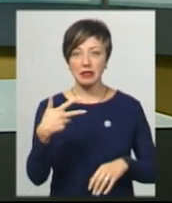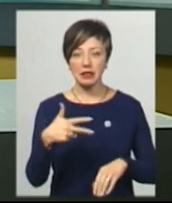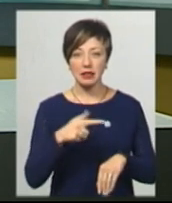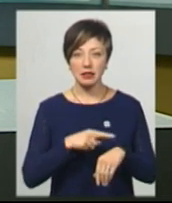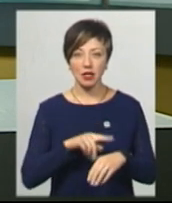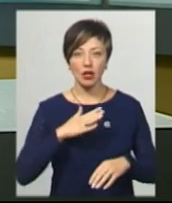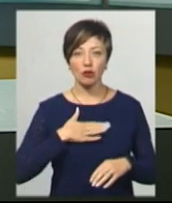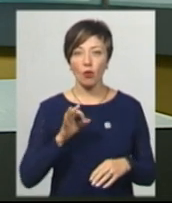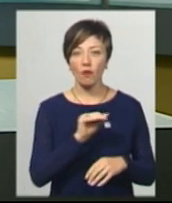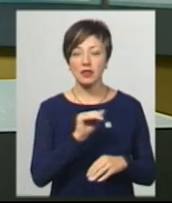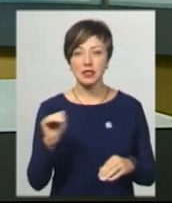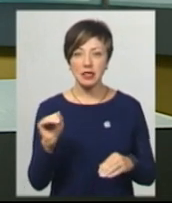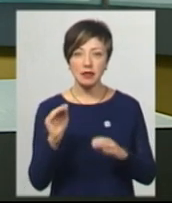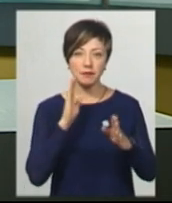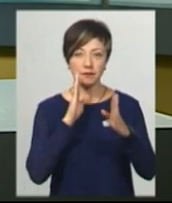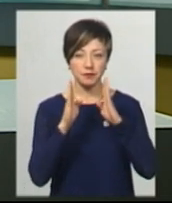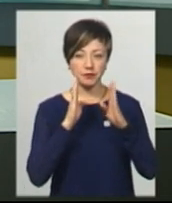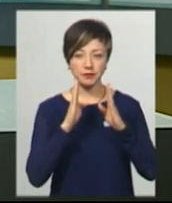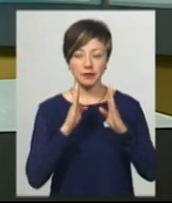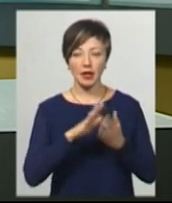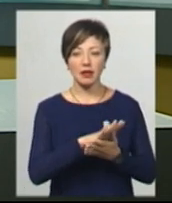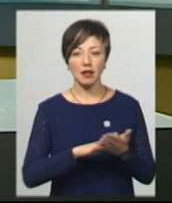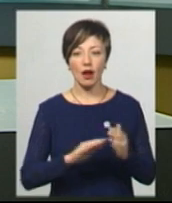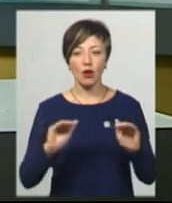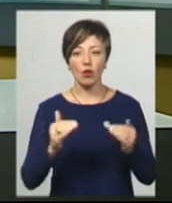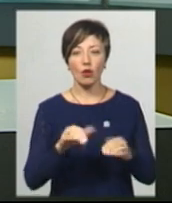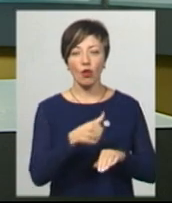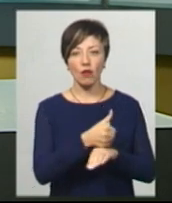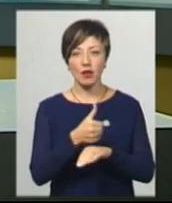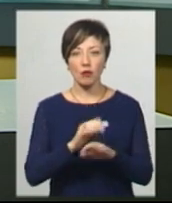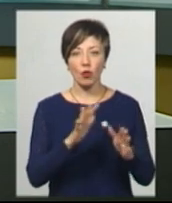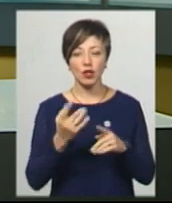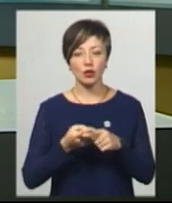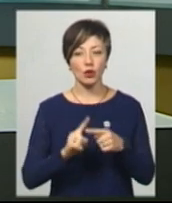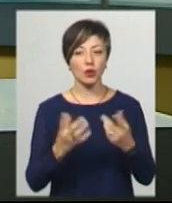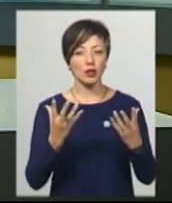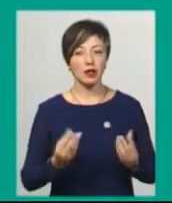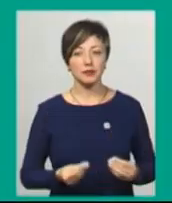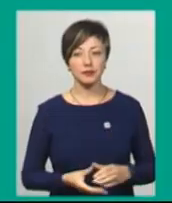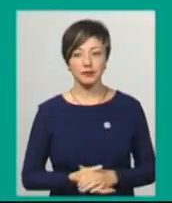також на нашій офіційній сторінці у Фейсбук. Далі коротко про головні події цього дня.